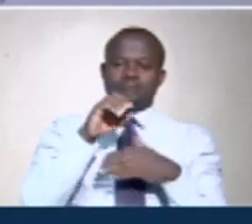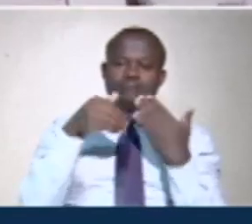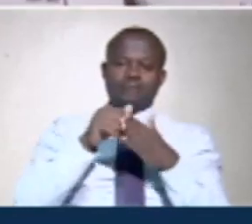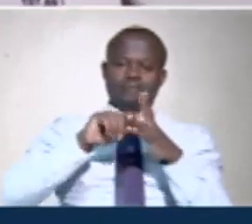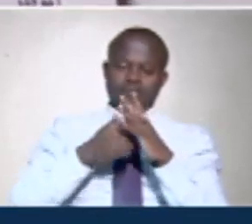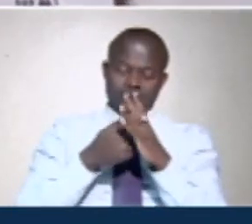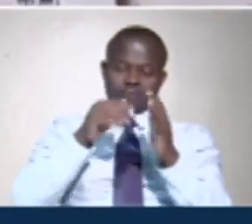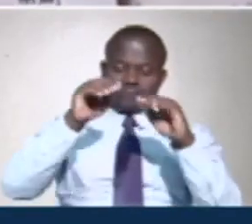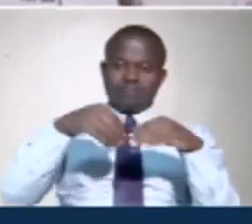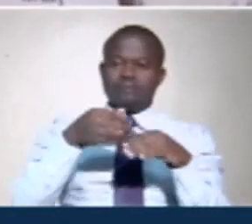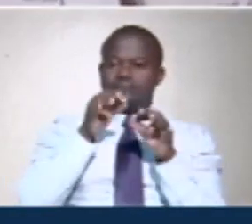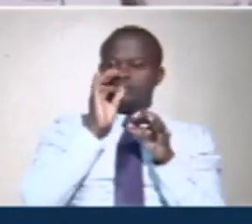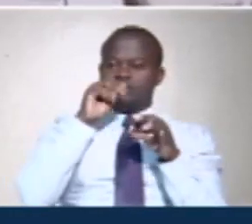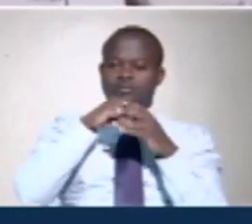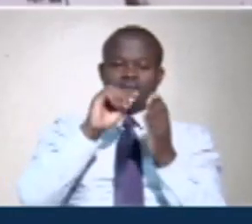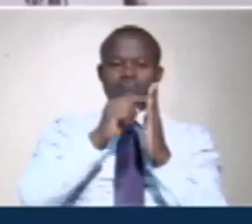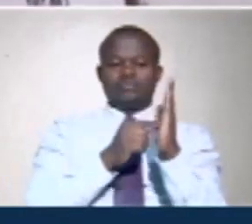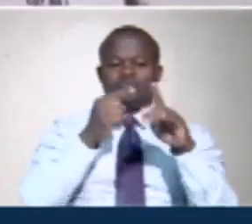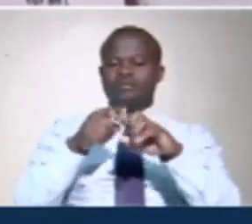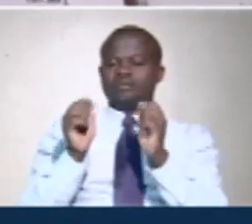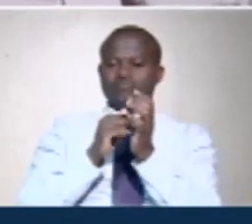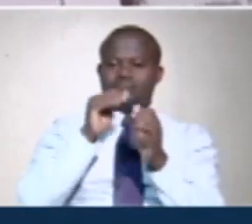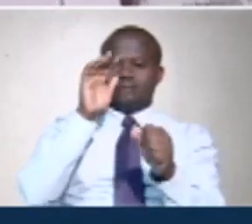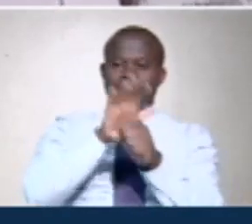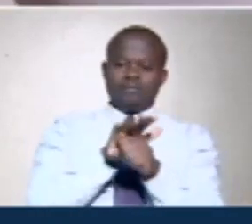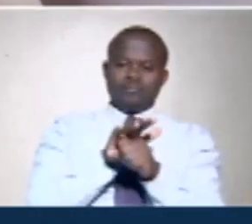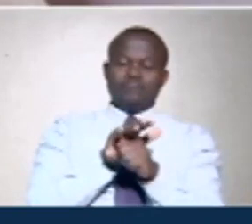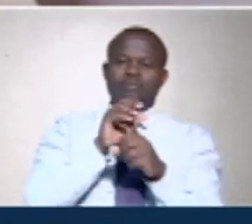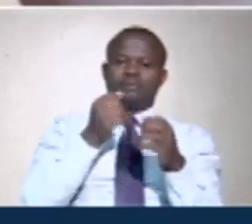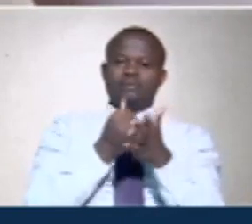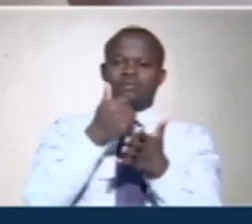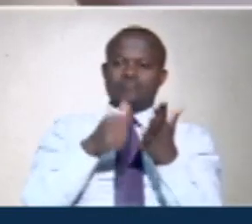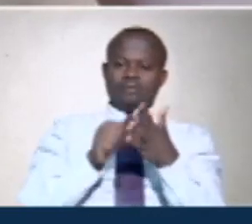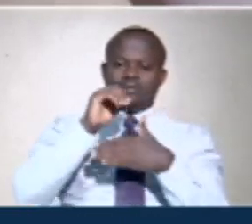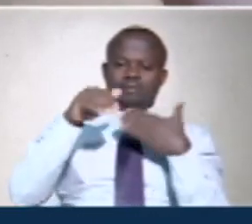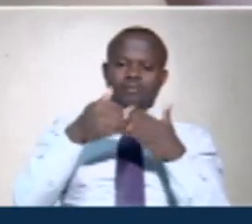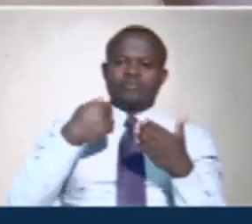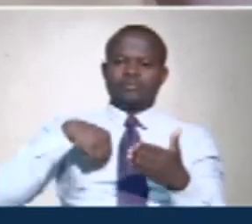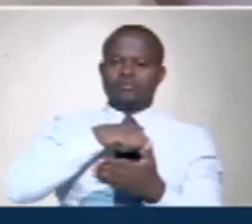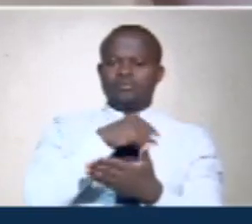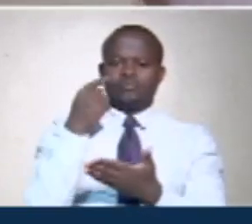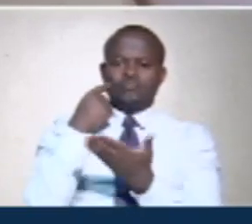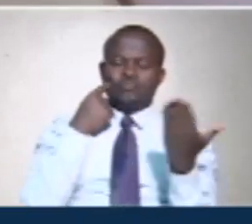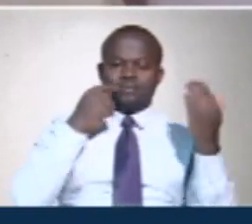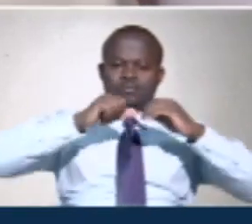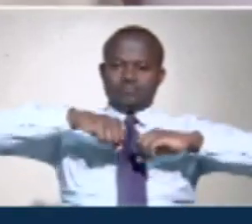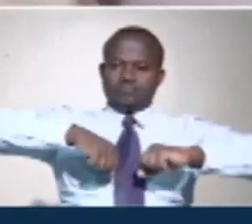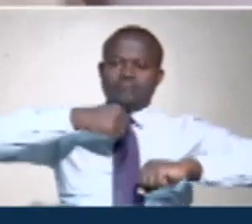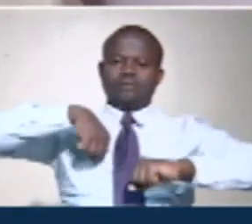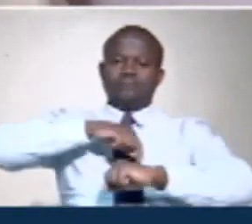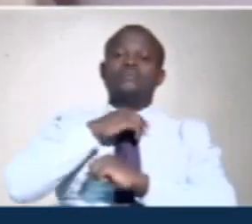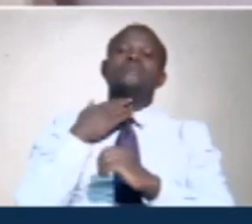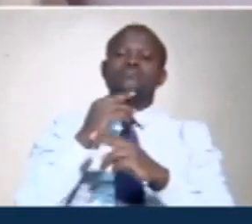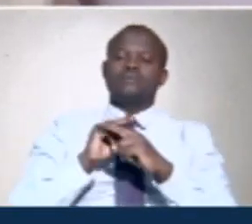icyayi harimo ingingo zitandukanye ariko nyinshi abaturage bavuga ko zibagushamo biyemerera ko bashyize umukono ku masezerano kubera ko bashakaga